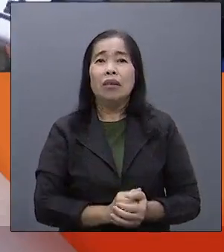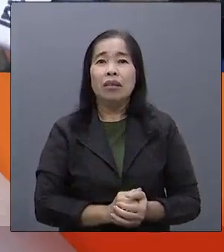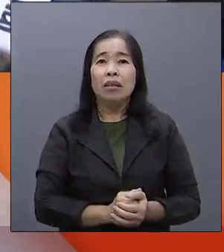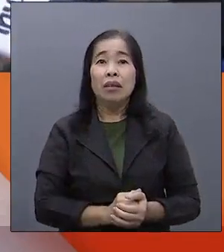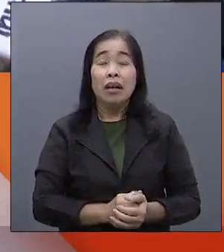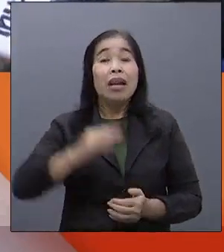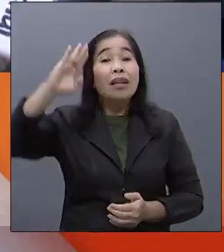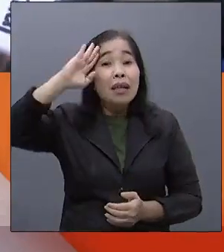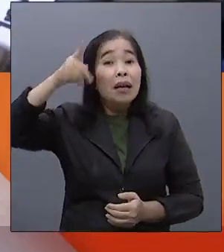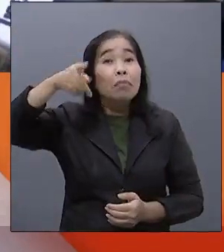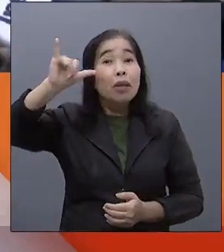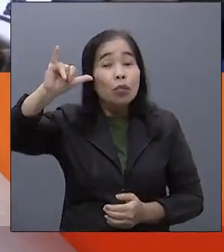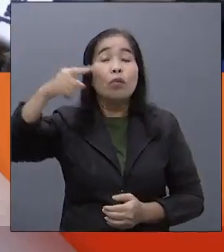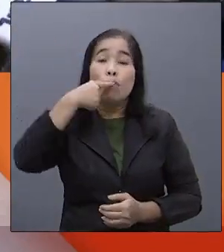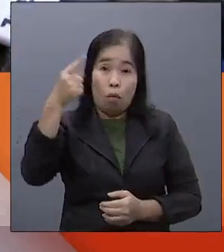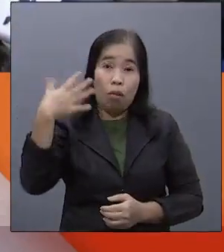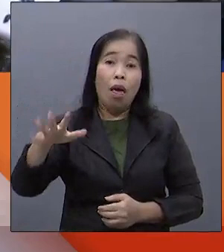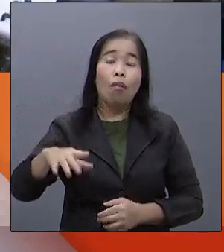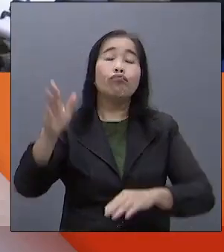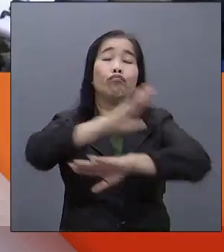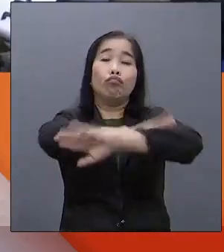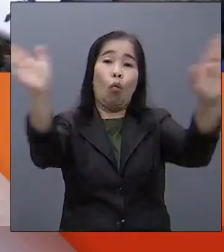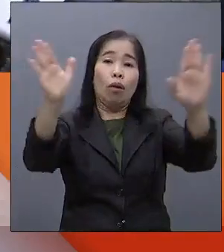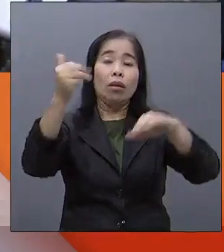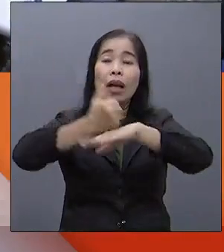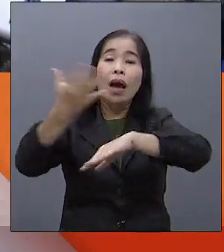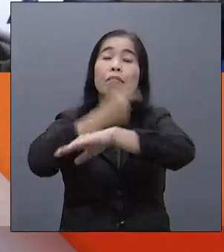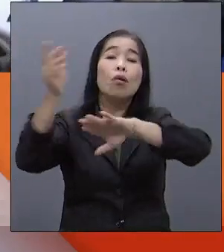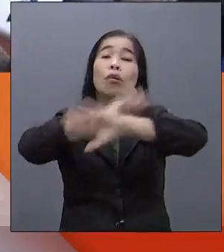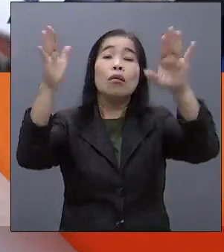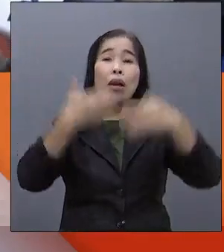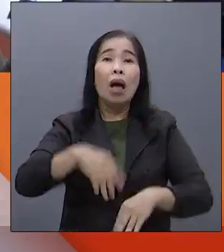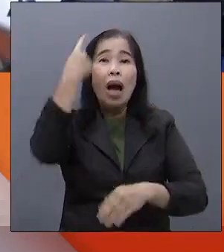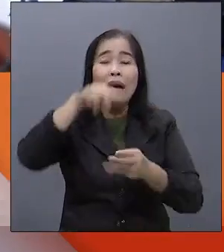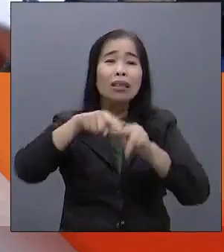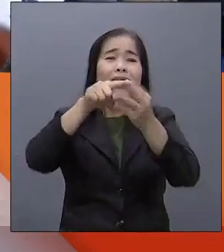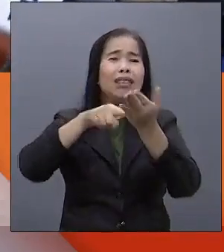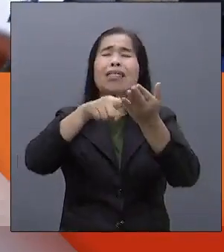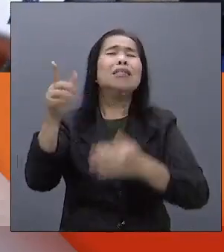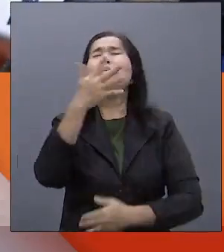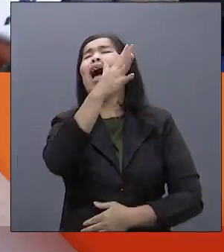ลุงตู่ท่านประกาศวางมือทางการเมืองแล้วนะครับใครจะไปเสนอท่านมาก็มาไม่ได้นะเ